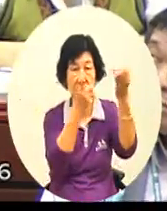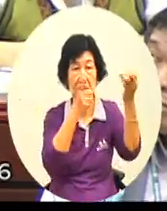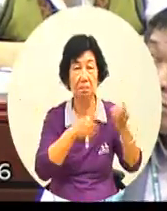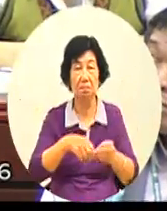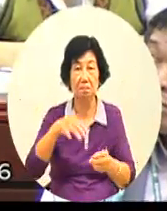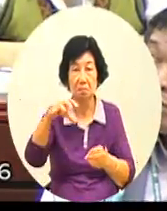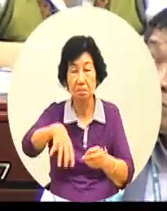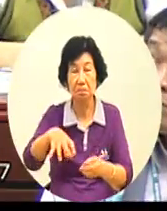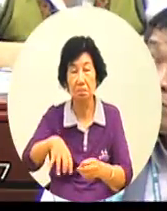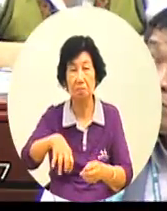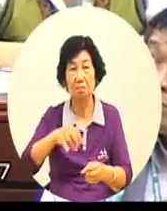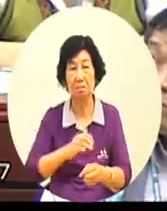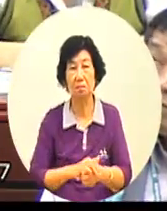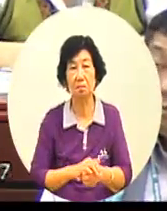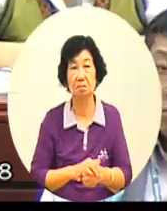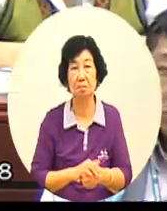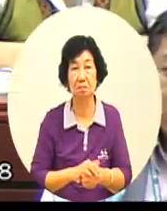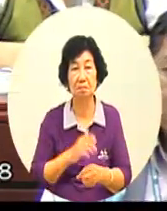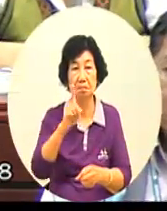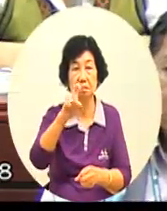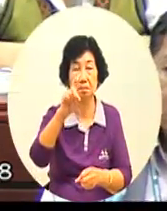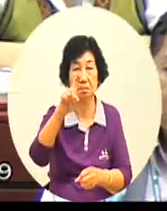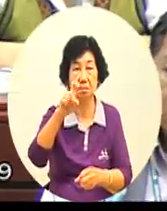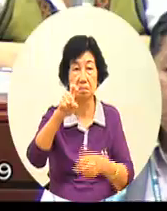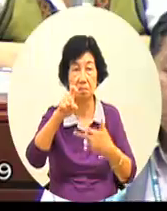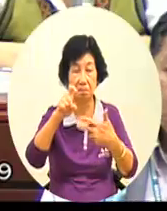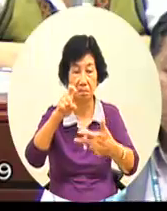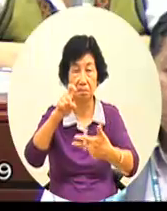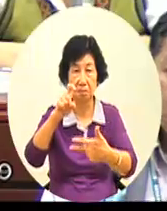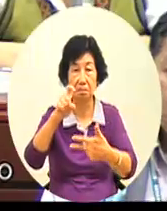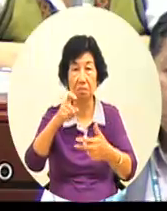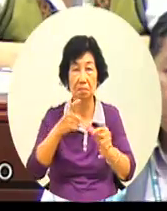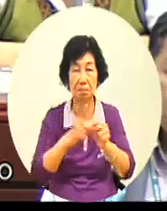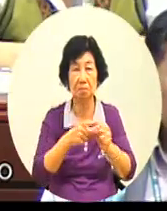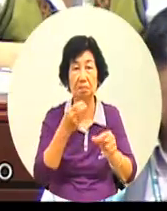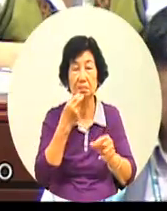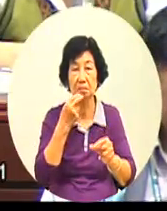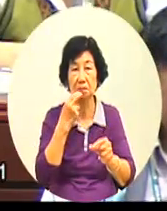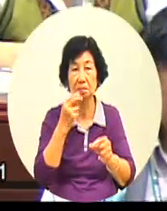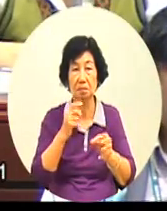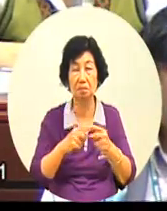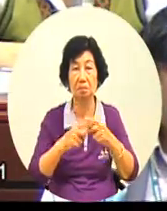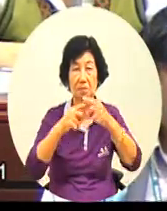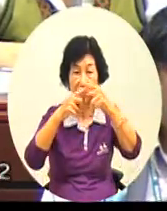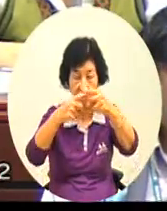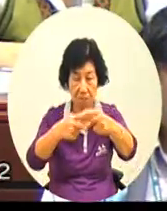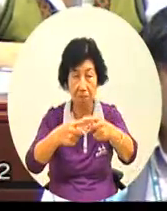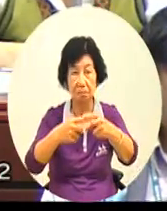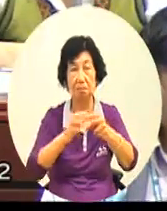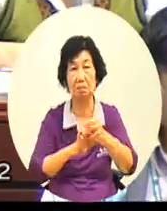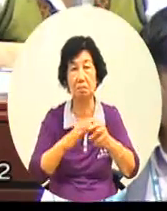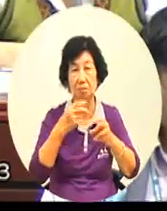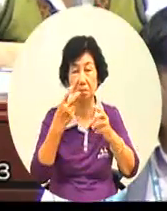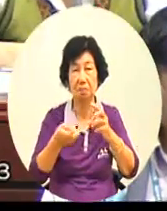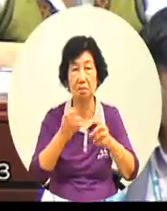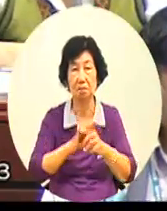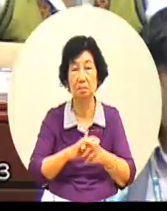我想我们在11月7号哈，有中央也来会刊，所以我们预估的经费是